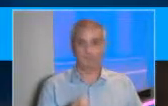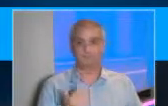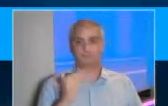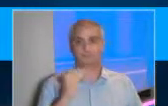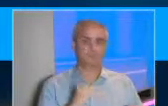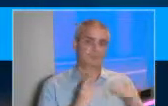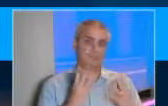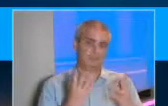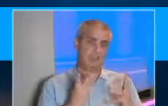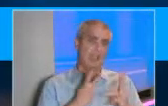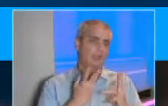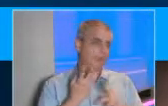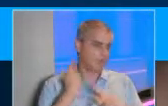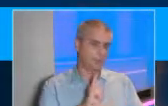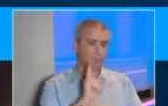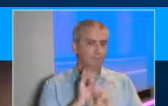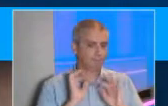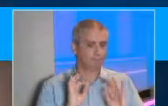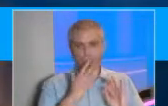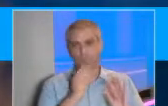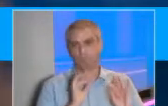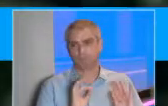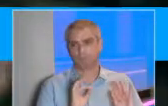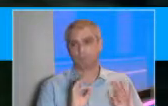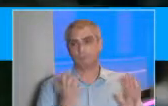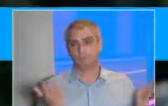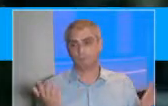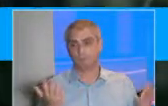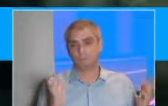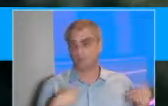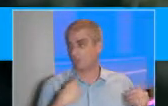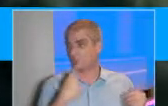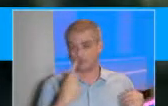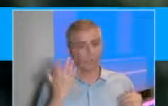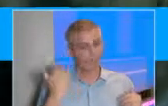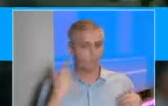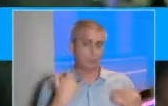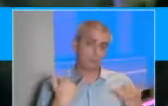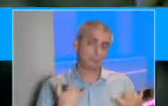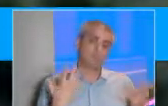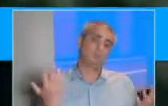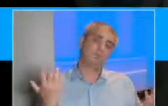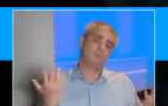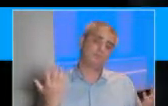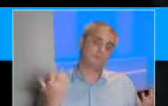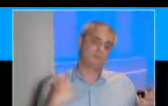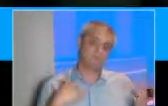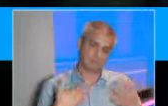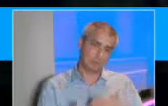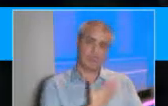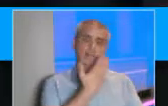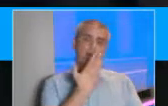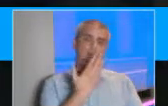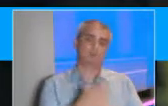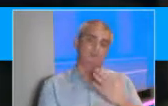יחסית עברה לנו עונה יפה, אחרי הגשמים המרובים, עכשיו אנחנו צריכים לחדש